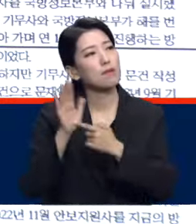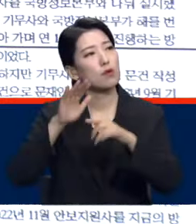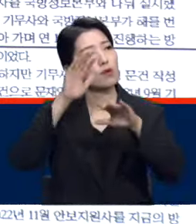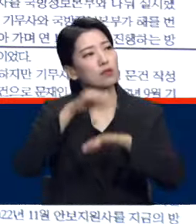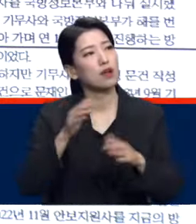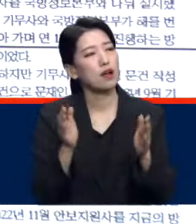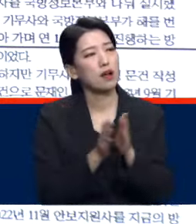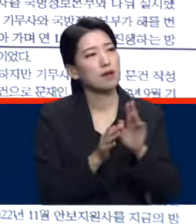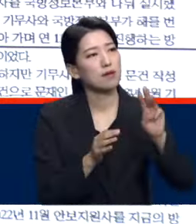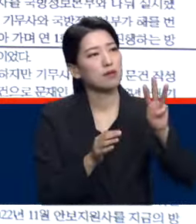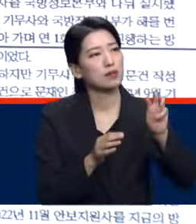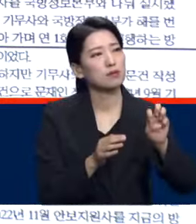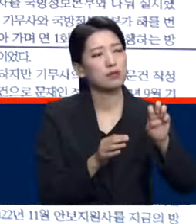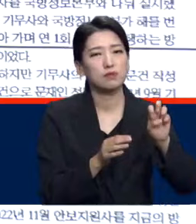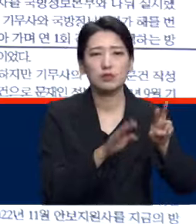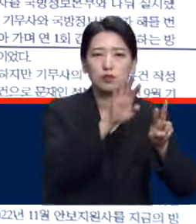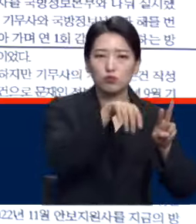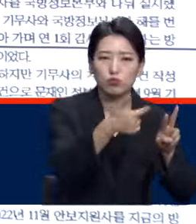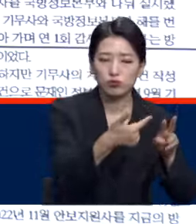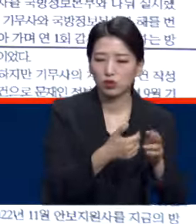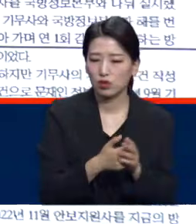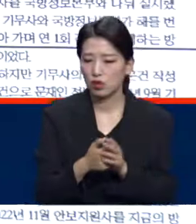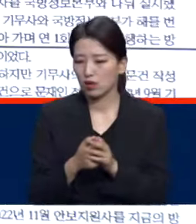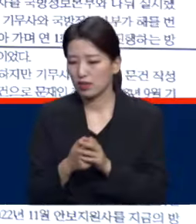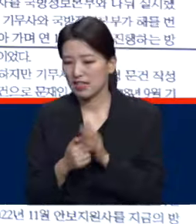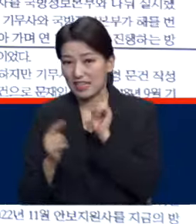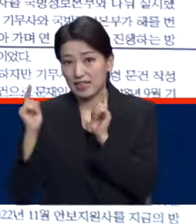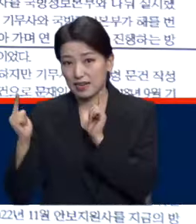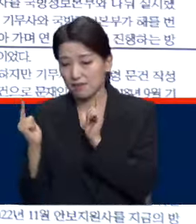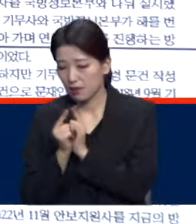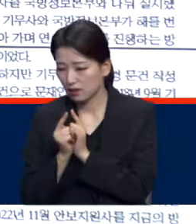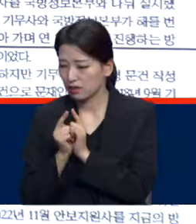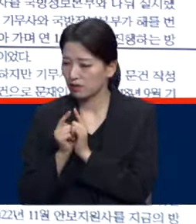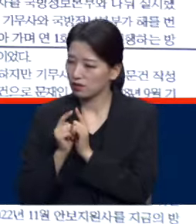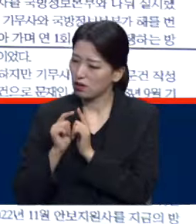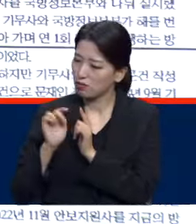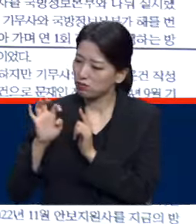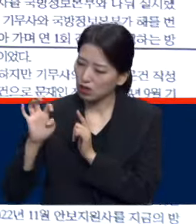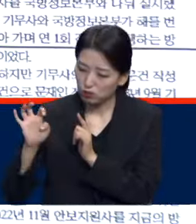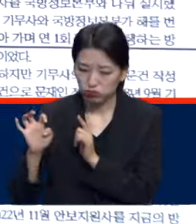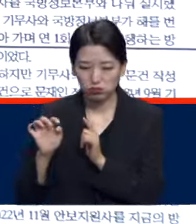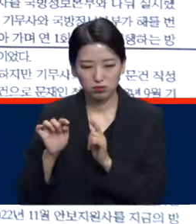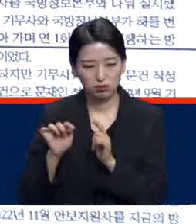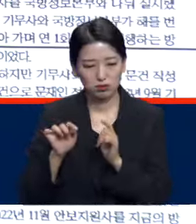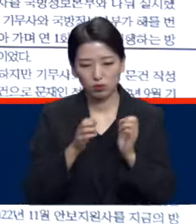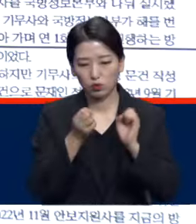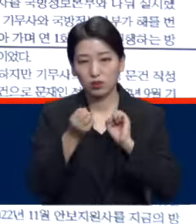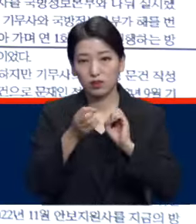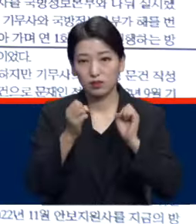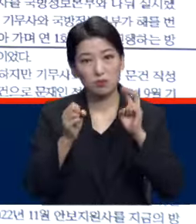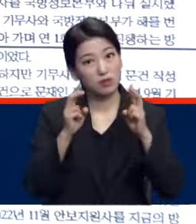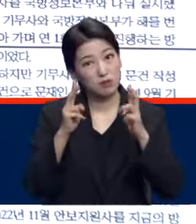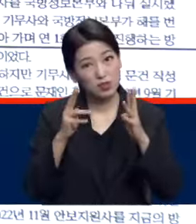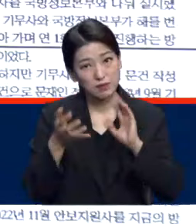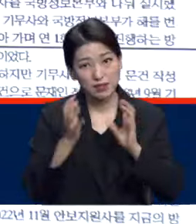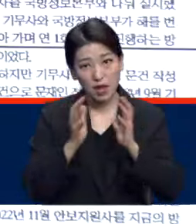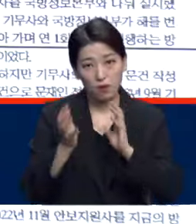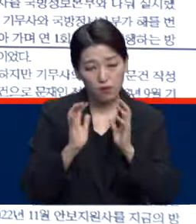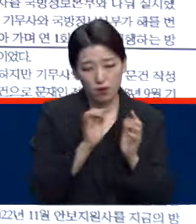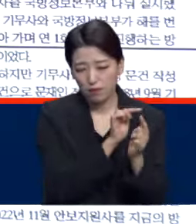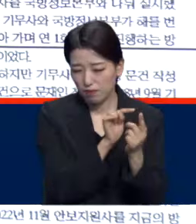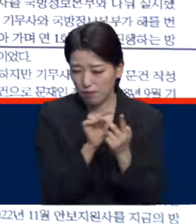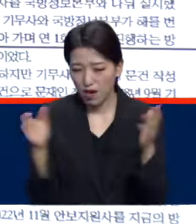그리고 독대가 38분 그래서 토탈 174분 정도 만났다. 3시간 남짓 됩니다. 3시간 가까이 되는